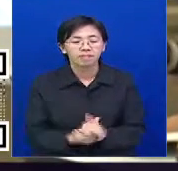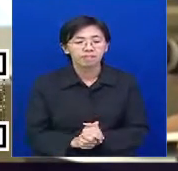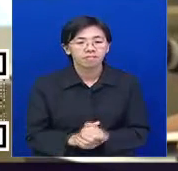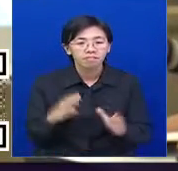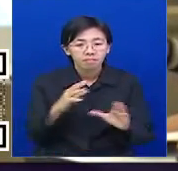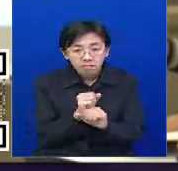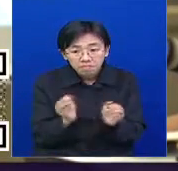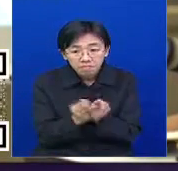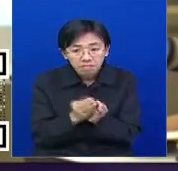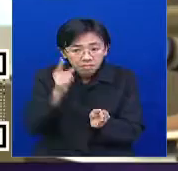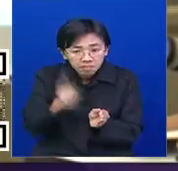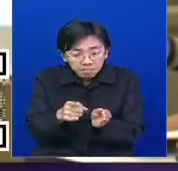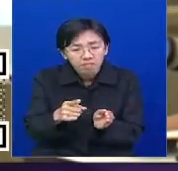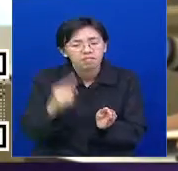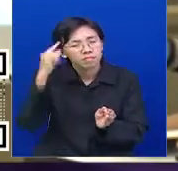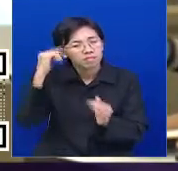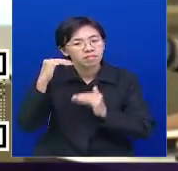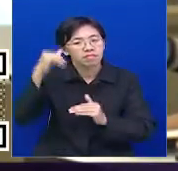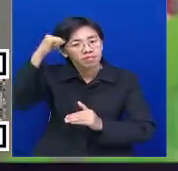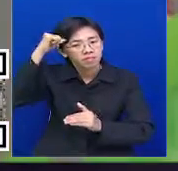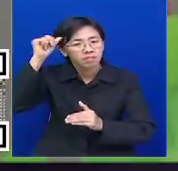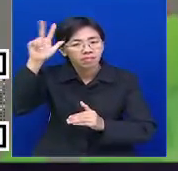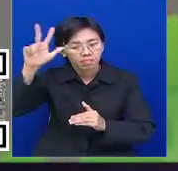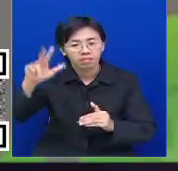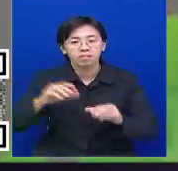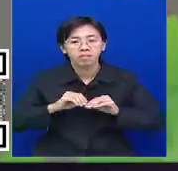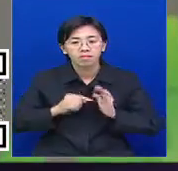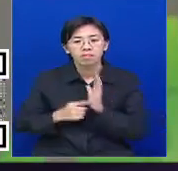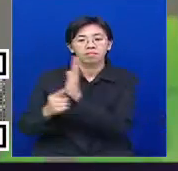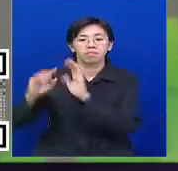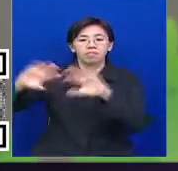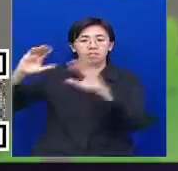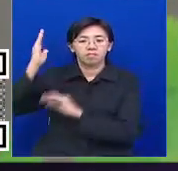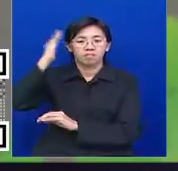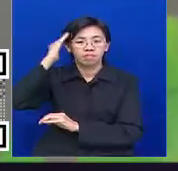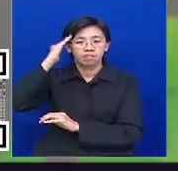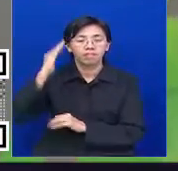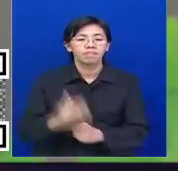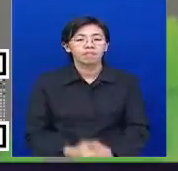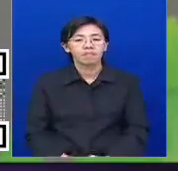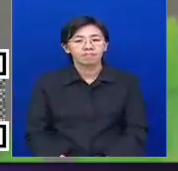การนั้นคาดว่าจะรู้ผลภายใน3วันก่อนที่จะรายงานผลให้กับรัฐบาลได้รับทราบ